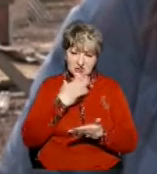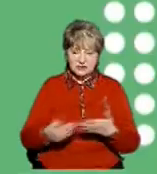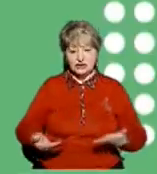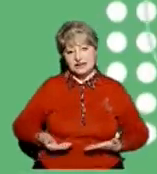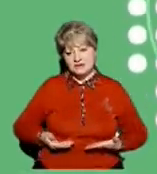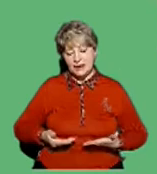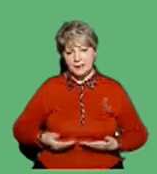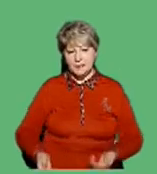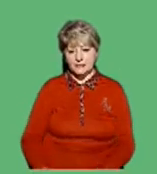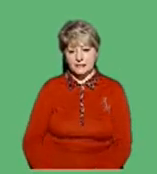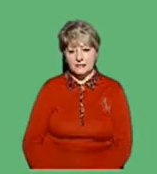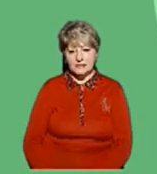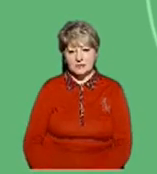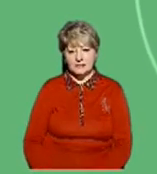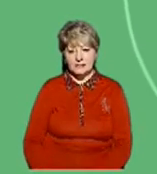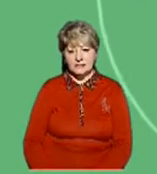життя.